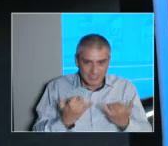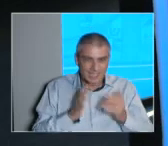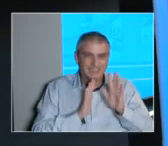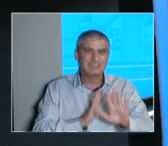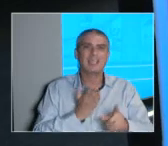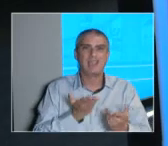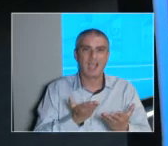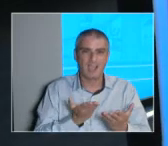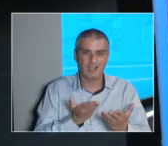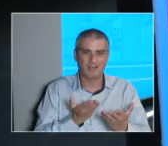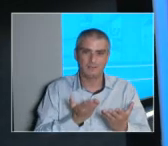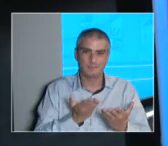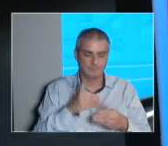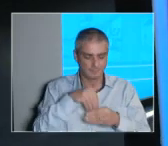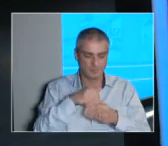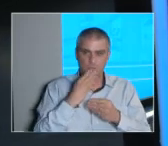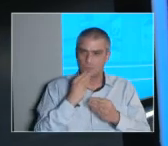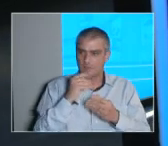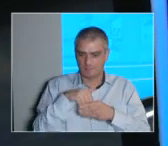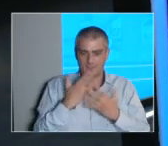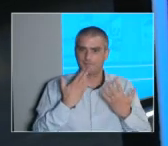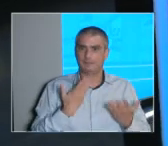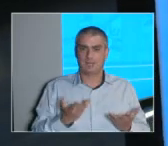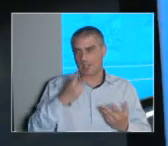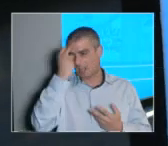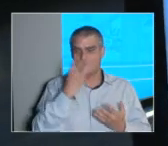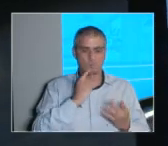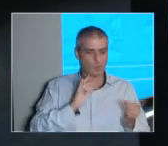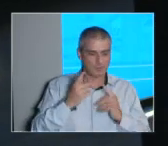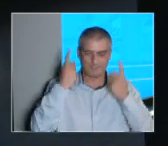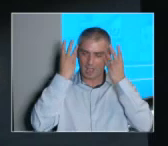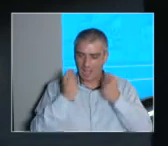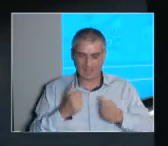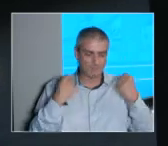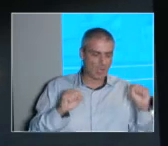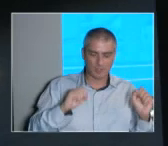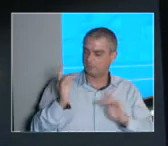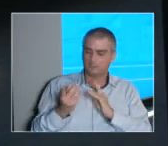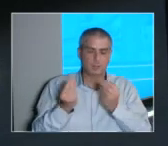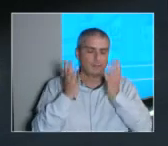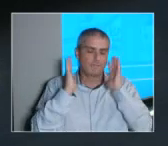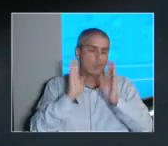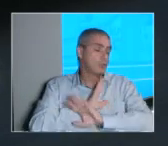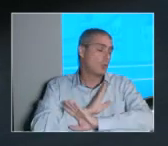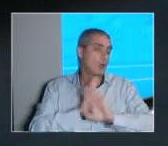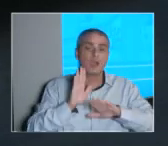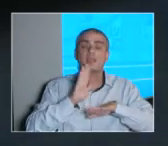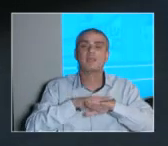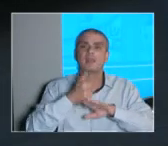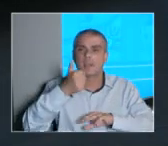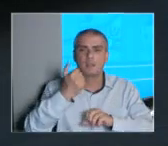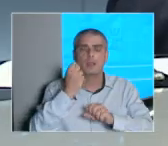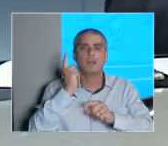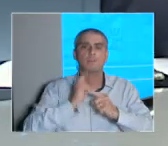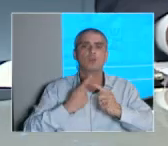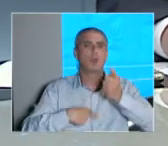השנאה, הפנים יהודי והפנים ישראלי, ערבים יהודים וחרדים חילונים וכן הלאה, הוא דבר נורא. תפקיד ההנהגה הוא בדיוק